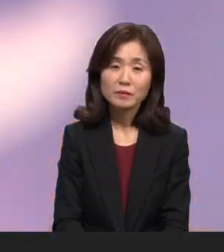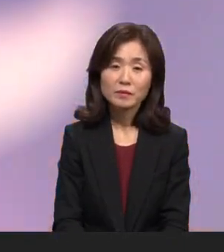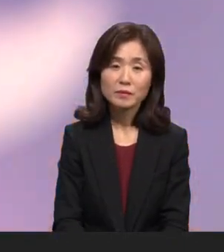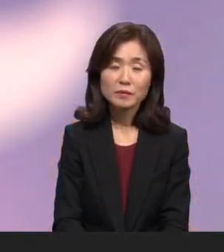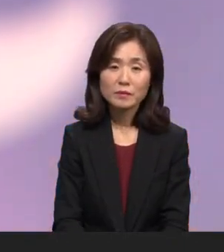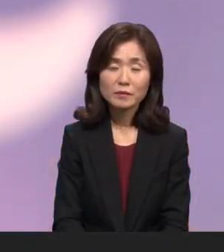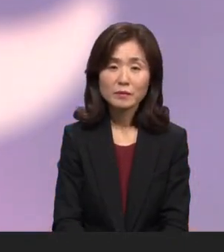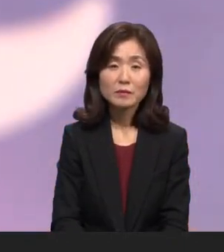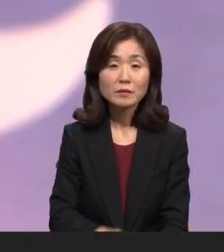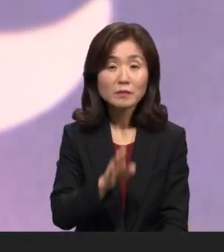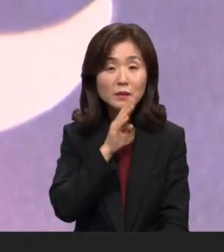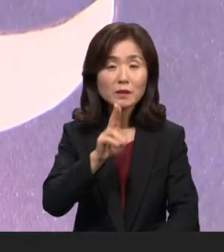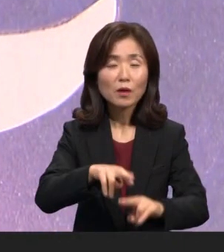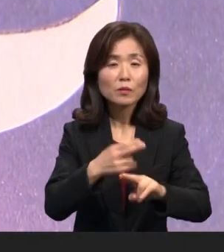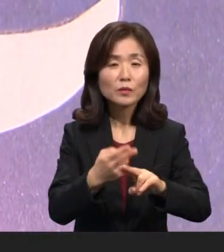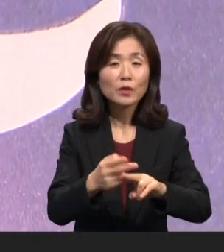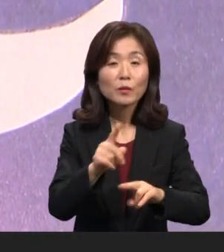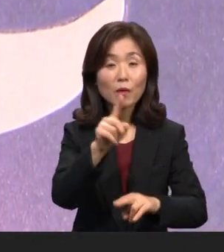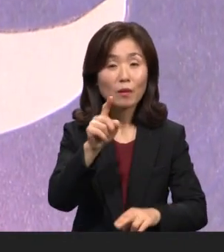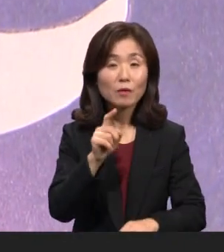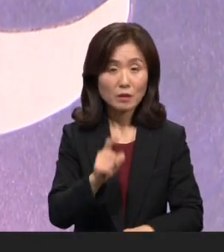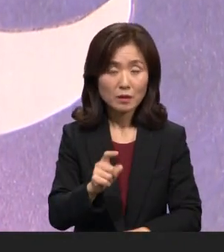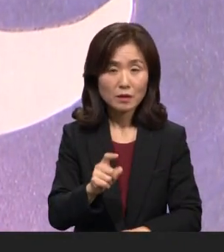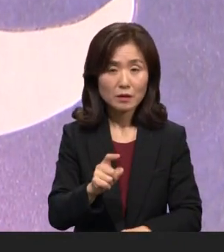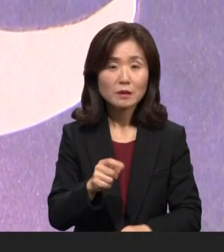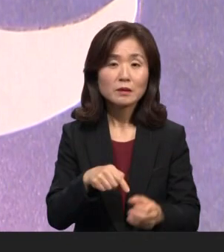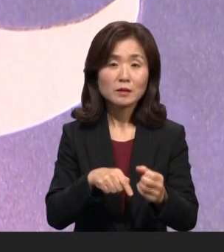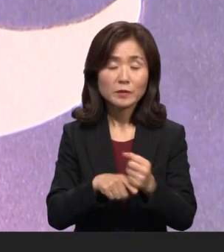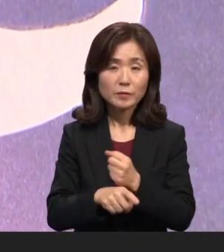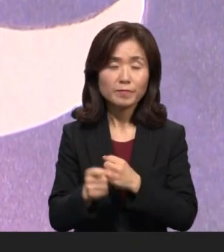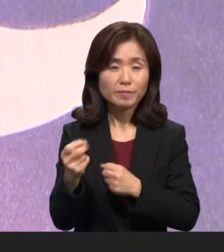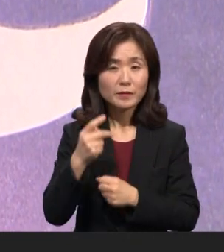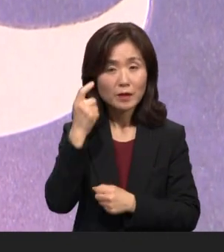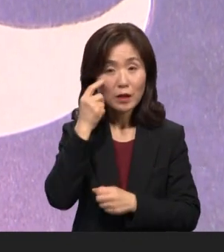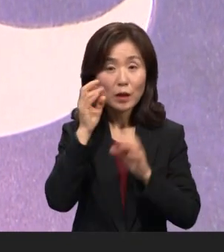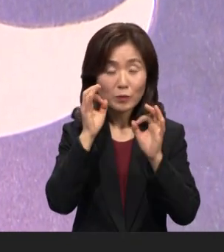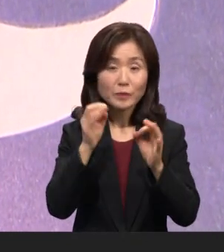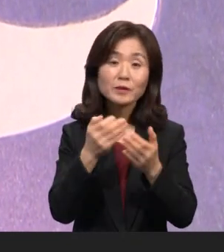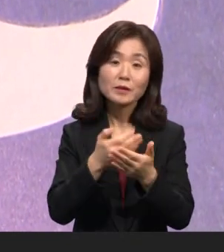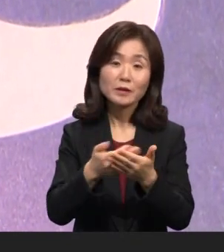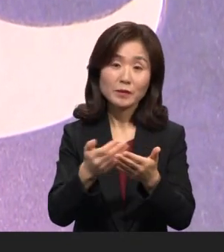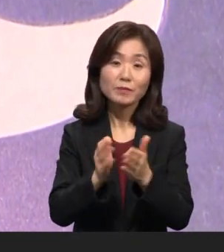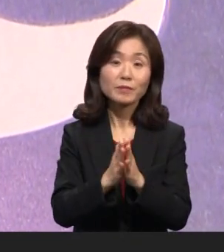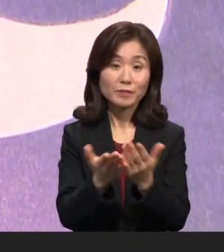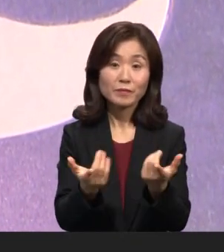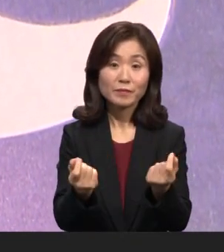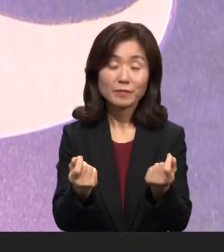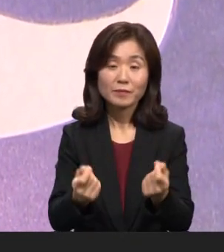진정한 선물이란 무엇인지 그 의미를 되새겨보는 그림책입니다.